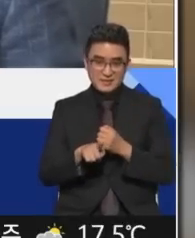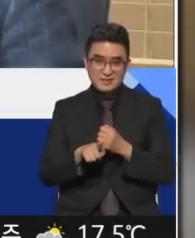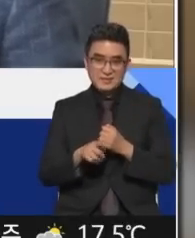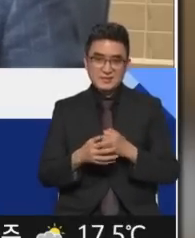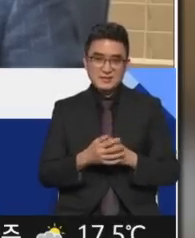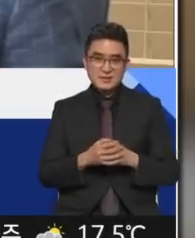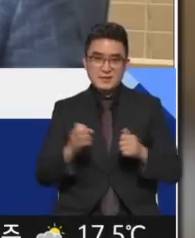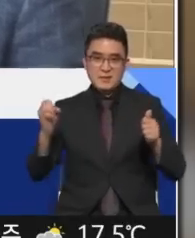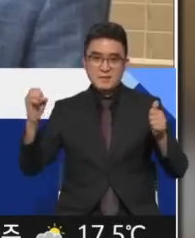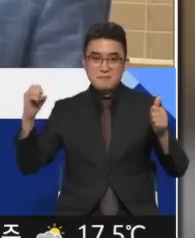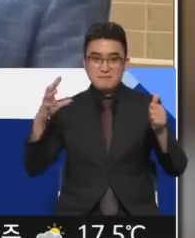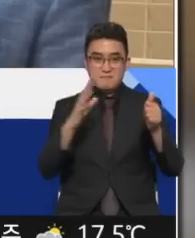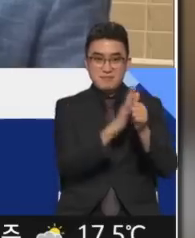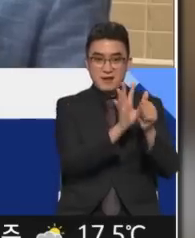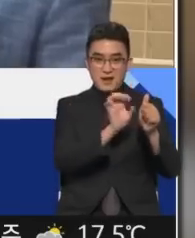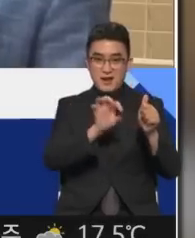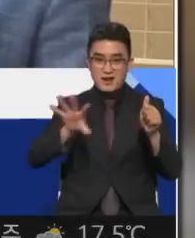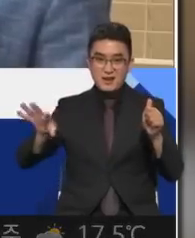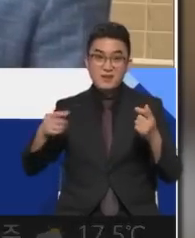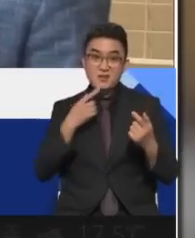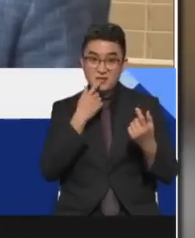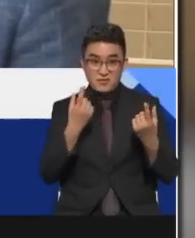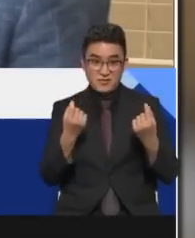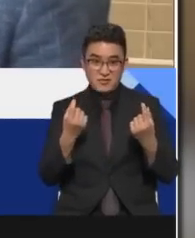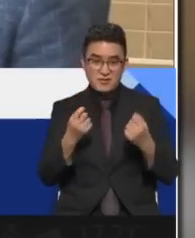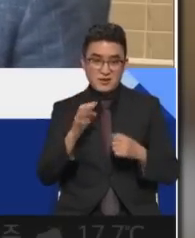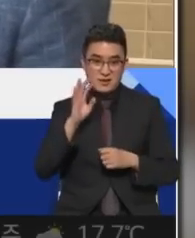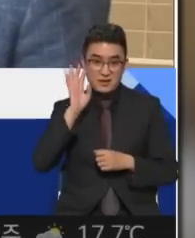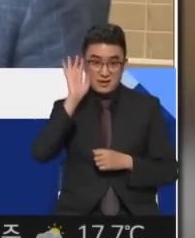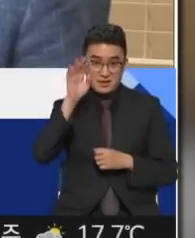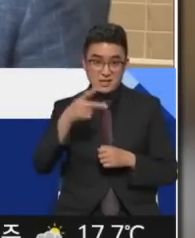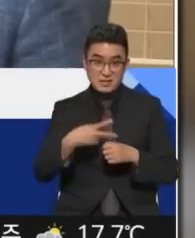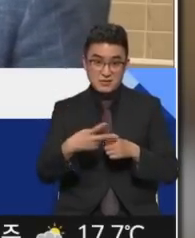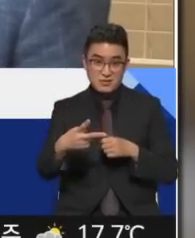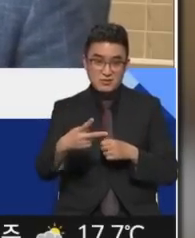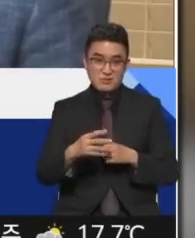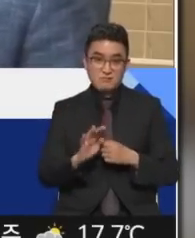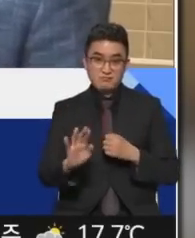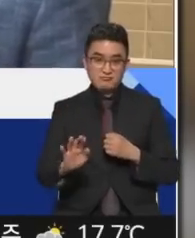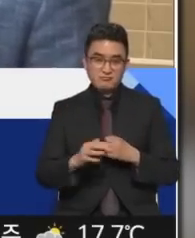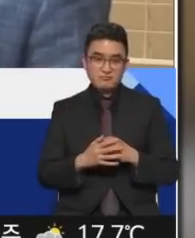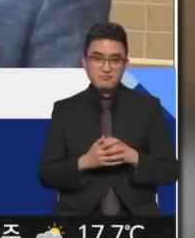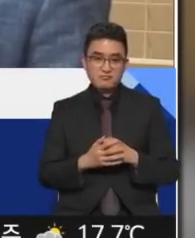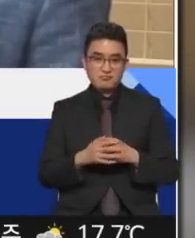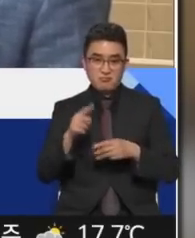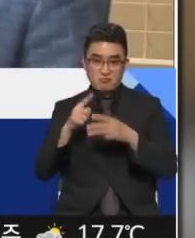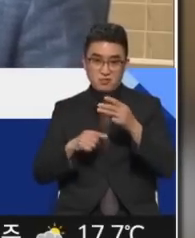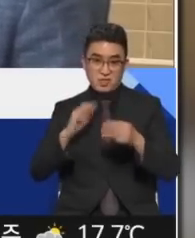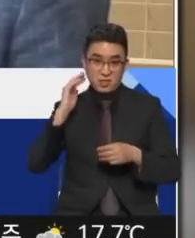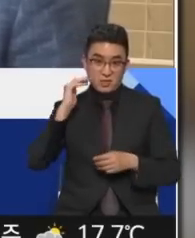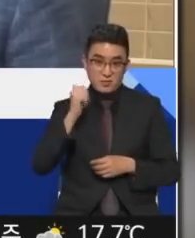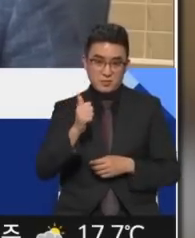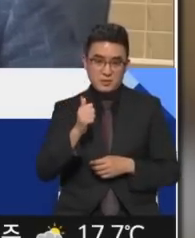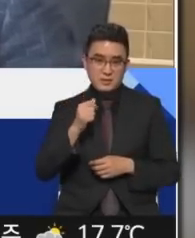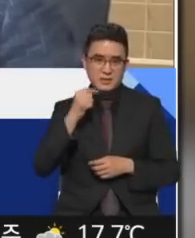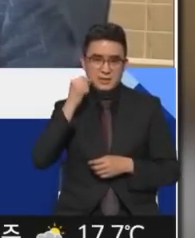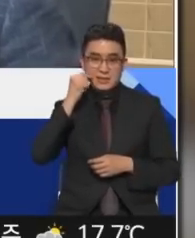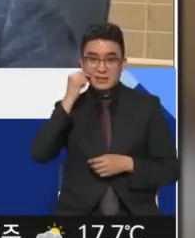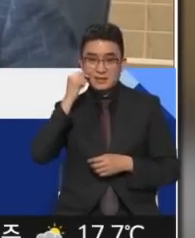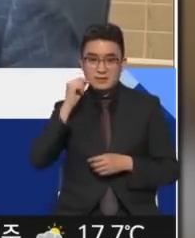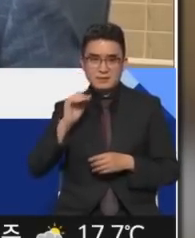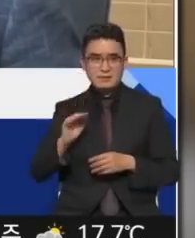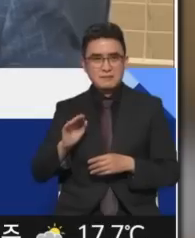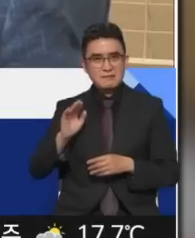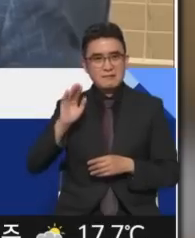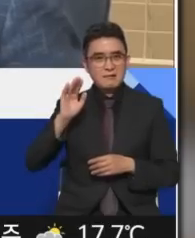아니고 반사체죠. 아마도 2년 뒤에 윤석열 대통령이 인기가 지금보다 높을 가능성